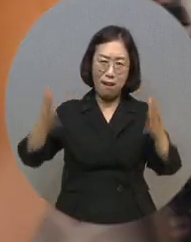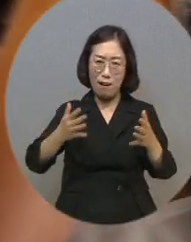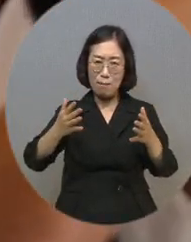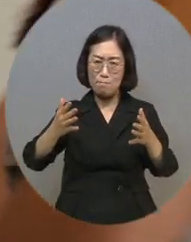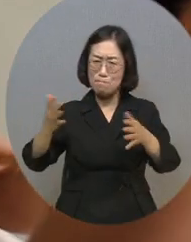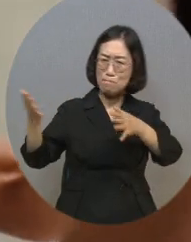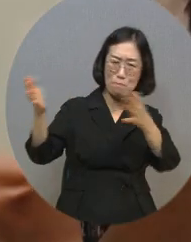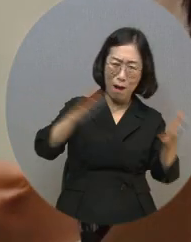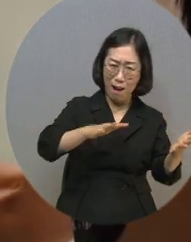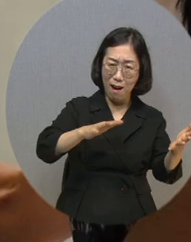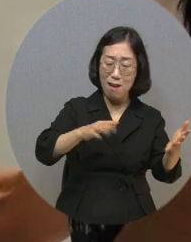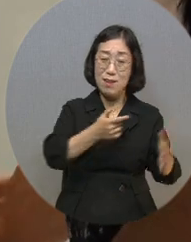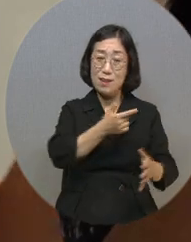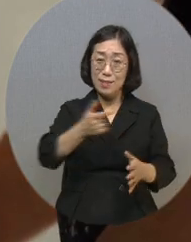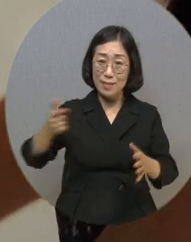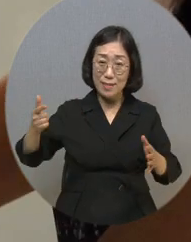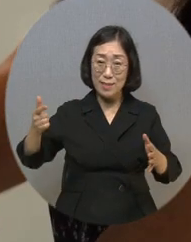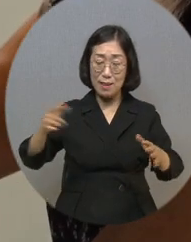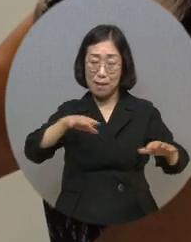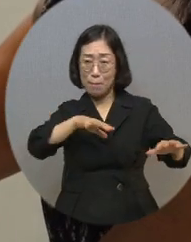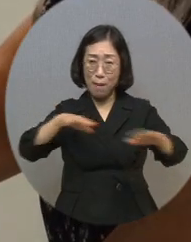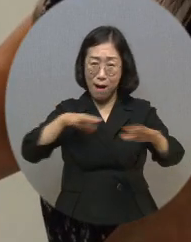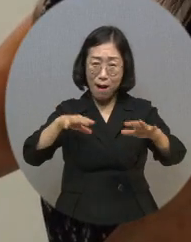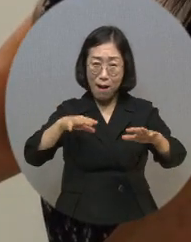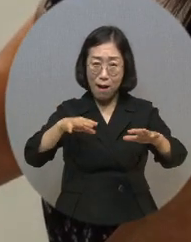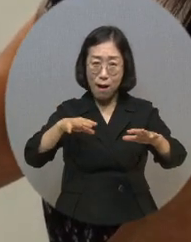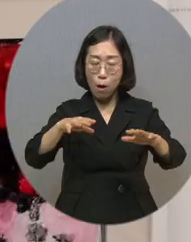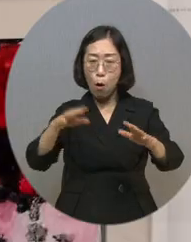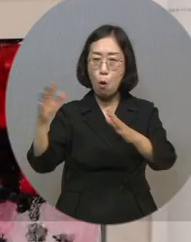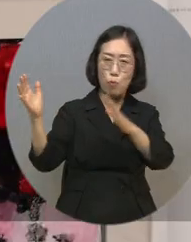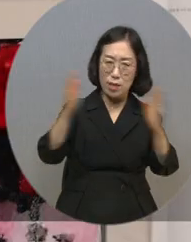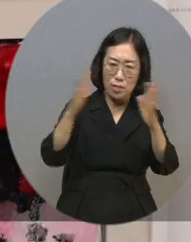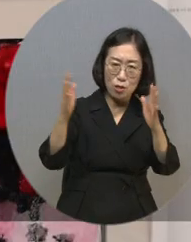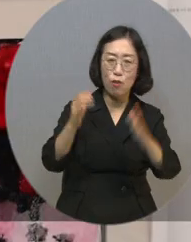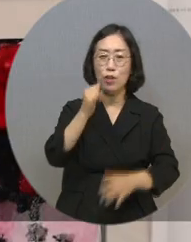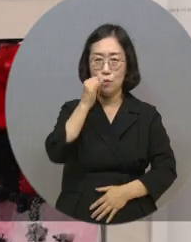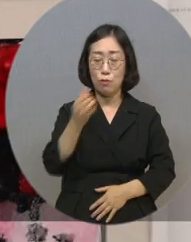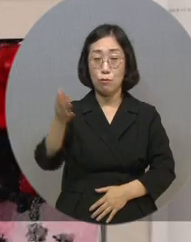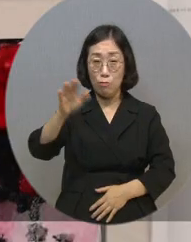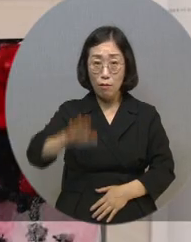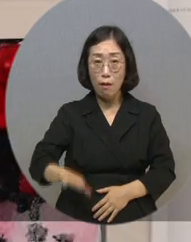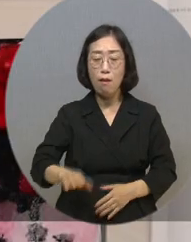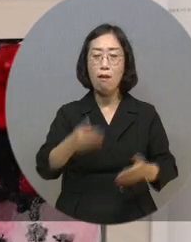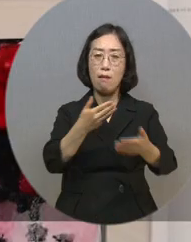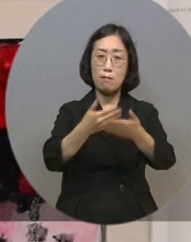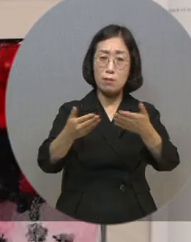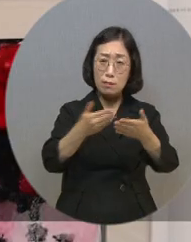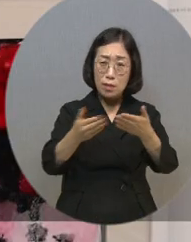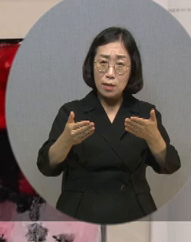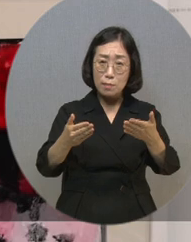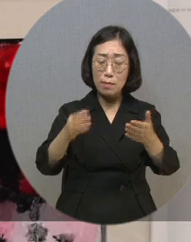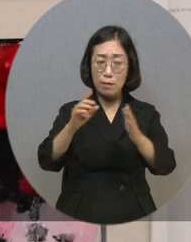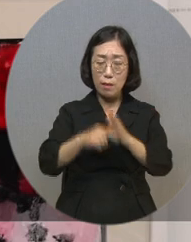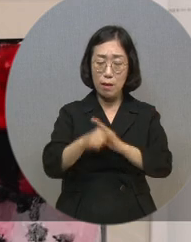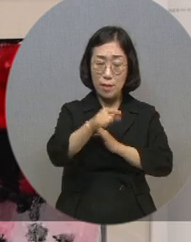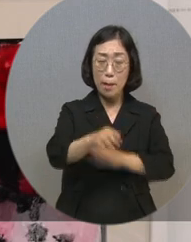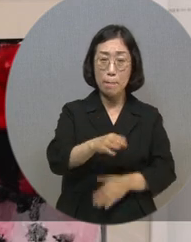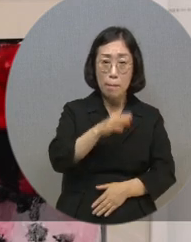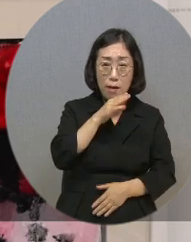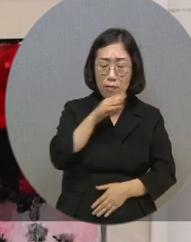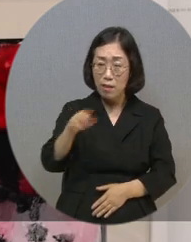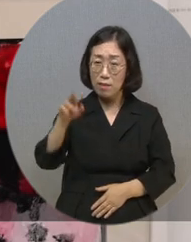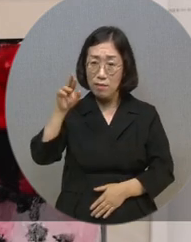하고 커다란 파동에 휘청이기도 합니다. 근데 그림을 그리다 보면은 그 어떤 것이 정답이